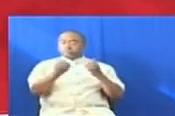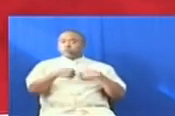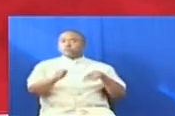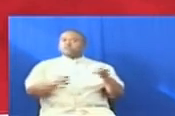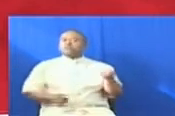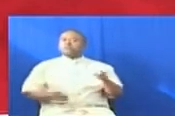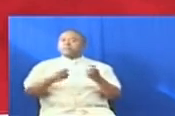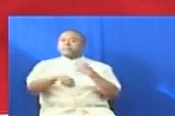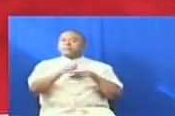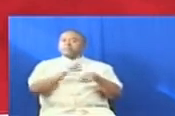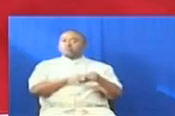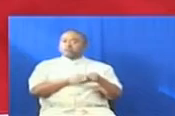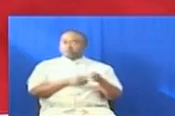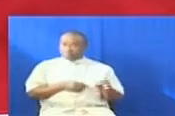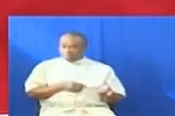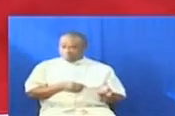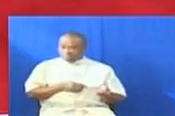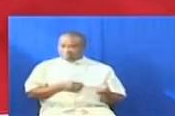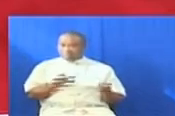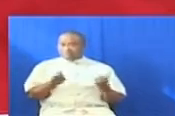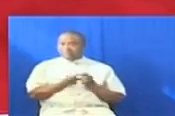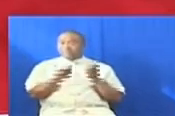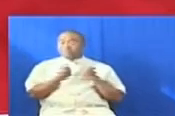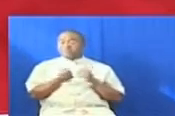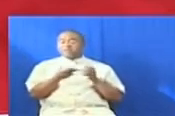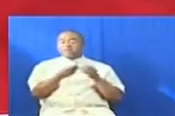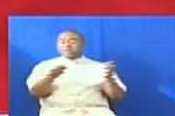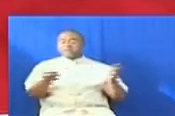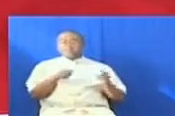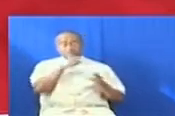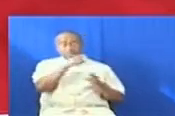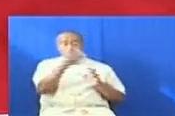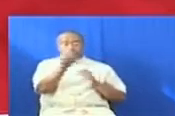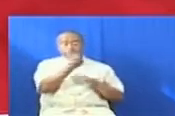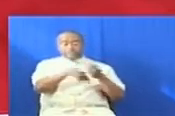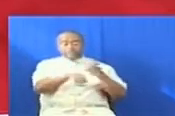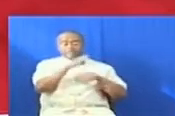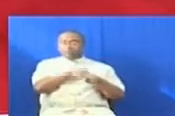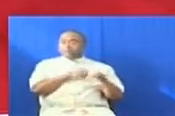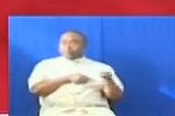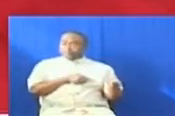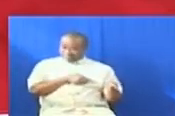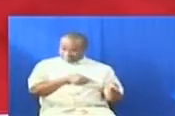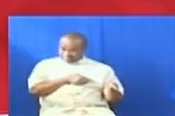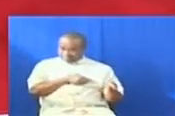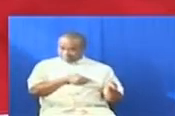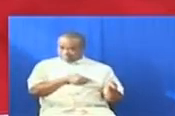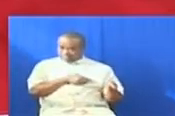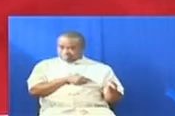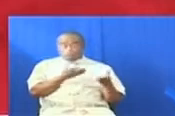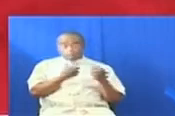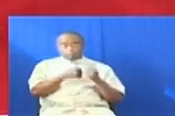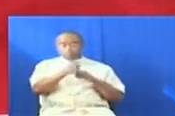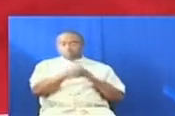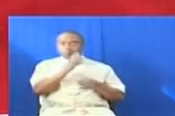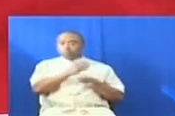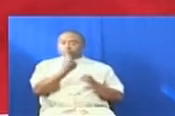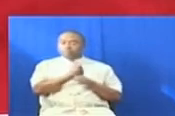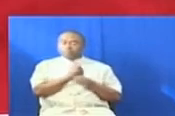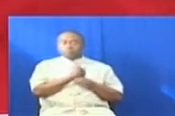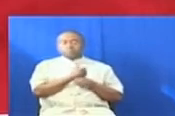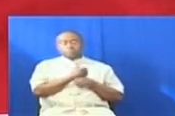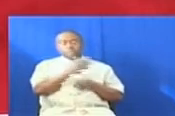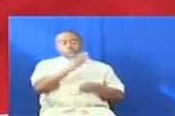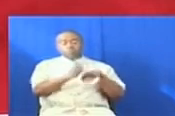muda unaotakiwa, na fedha pia kutokuwafikia hawa wenzetu ambao wanasimamia au wanafanya ujenzi wa miradi yetu